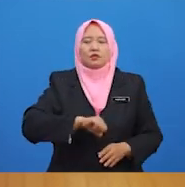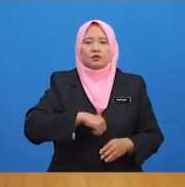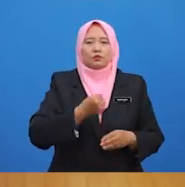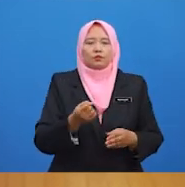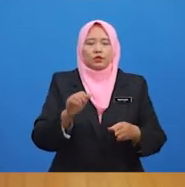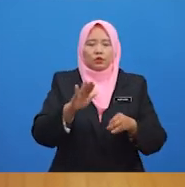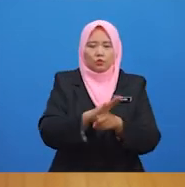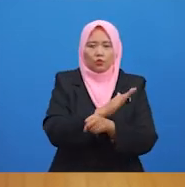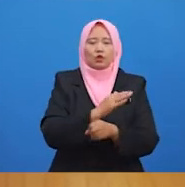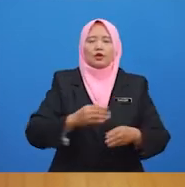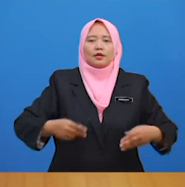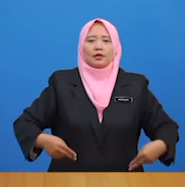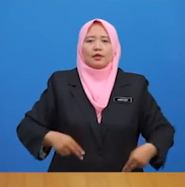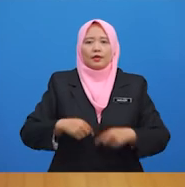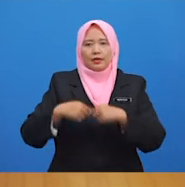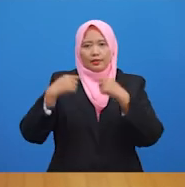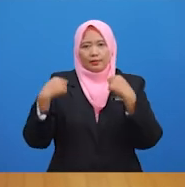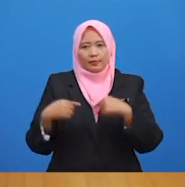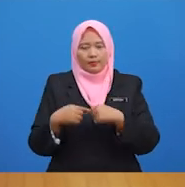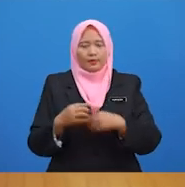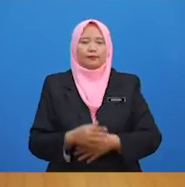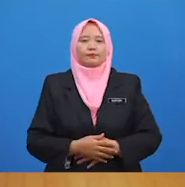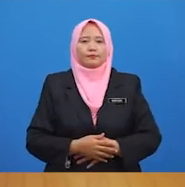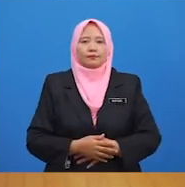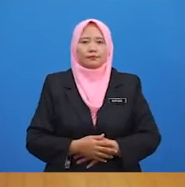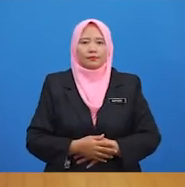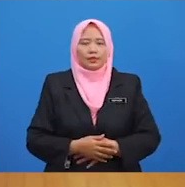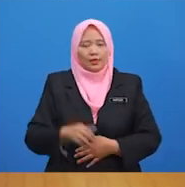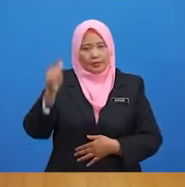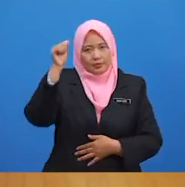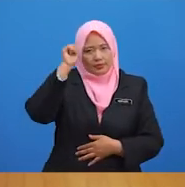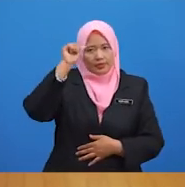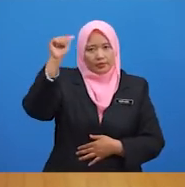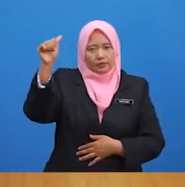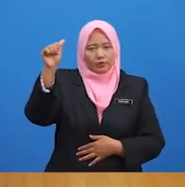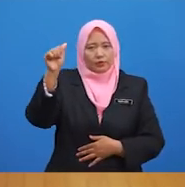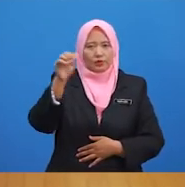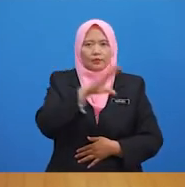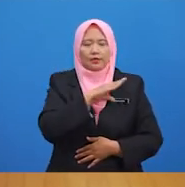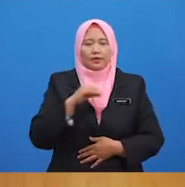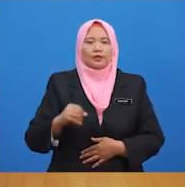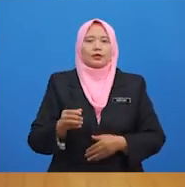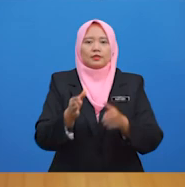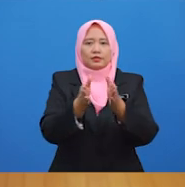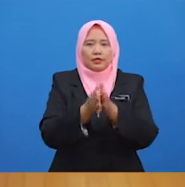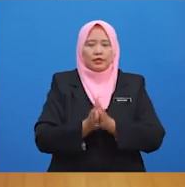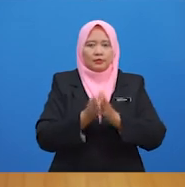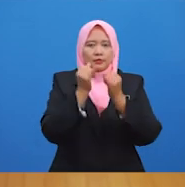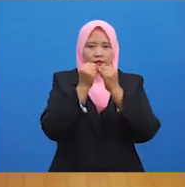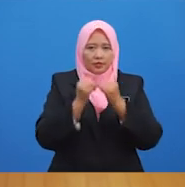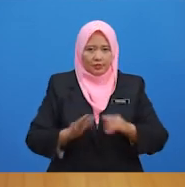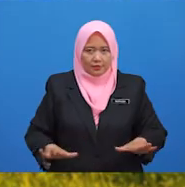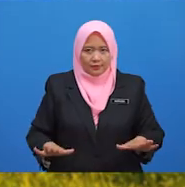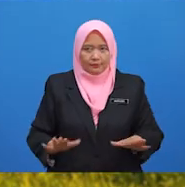cikgu mengundurkan diri, sambutlah salam penuh keikhlasan. Assalamualaikum dan salam sejahtera.